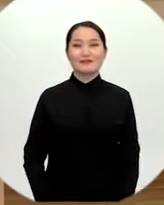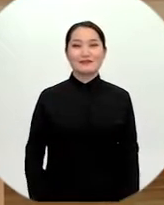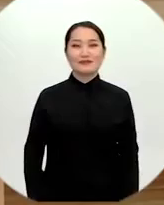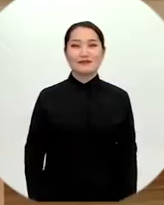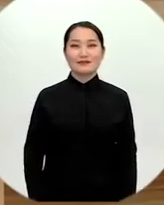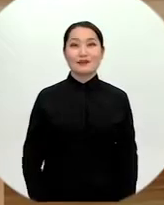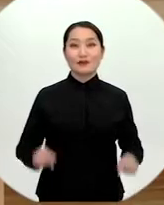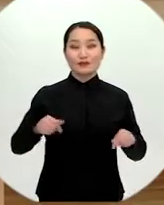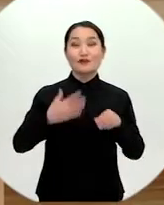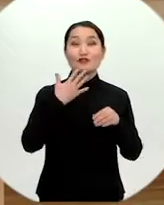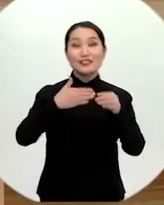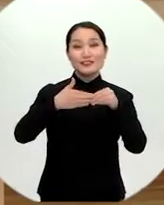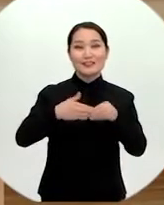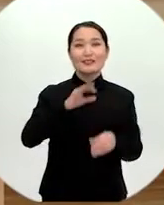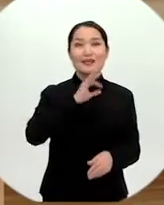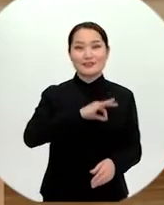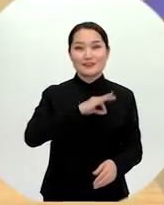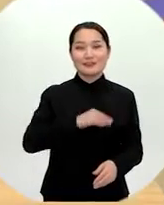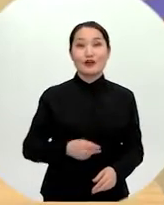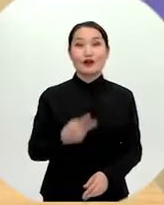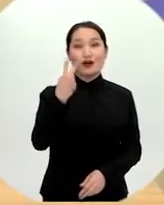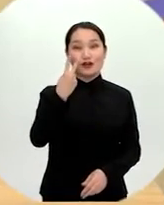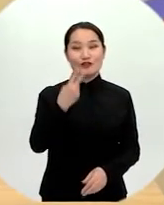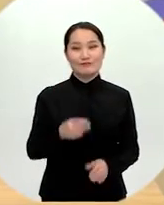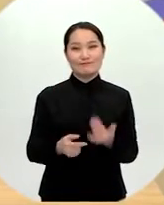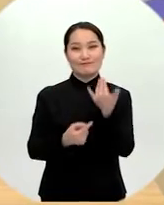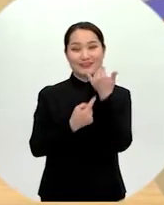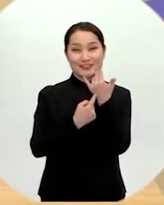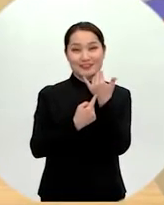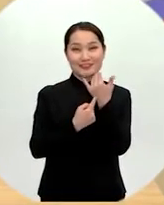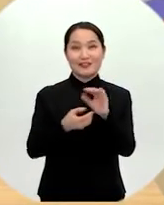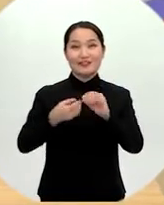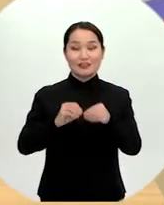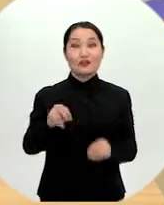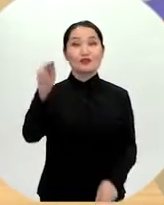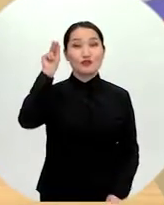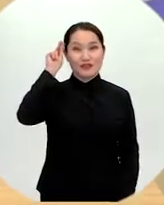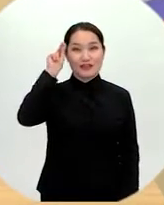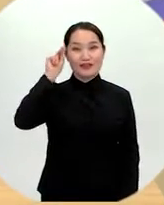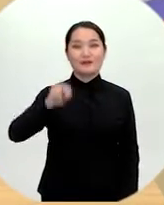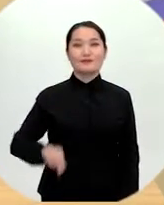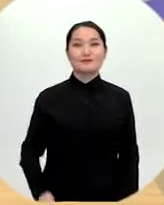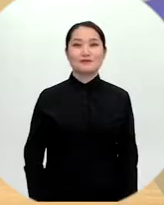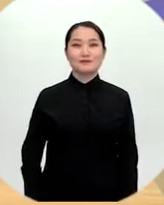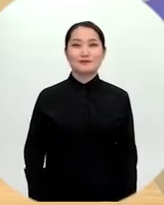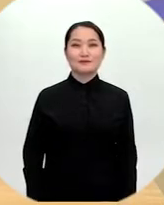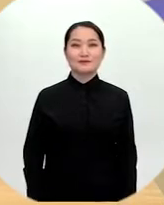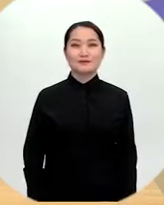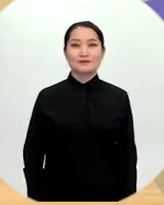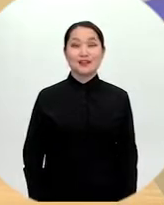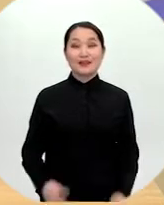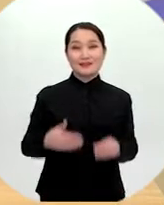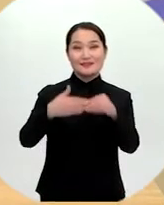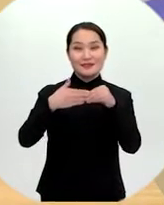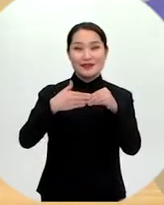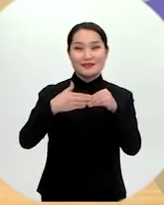өнөөдөр өнгийн цаас ашиглан хоёр төрлийн цэцэг хийж сурнаа бүгдээ. За энэ хоёр өөр төрлийн цэцгийг бүгдээрээ